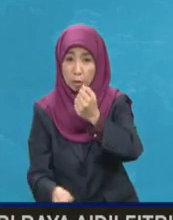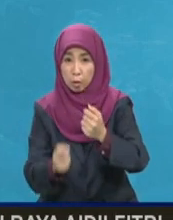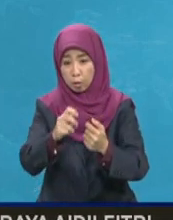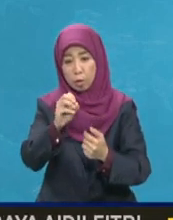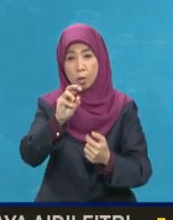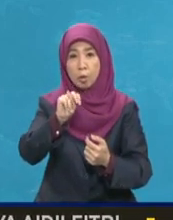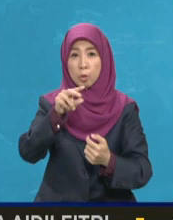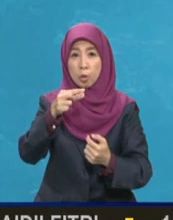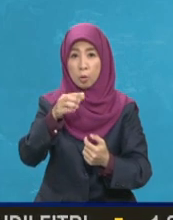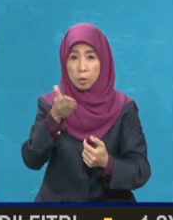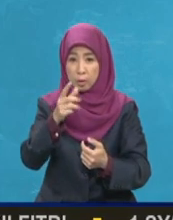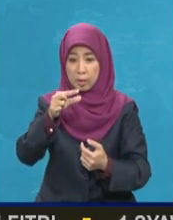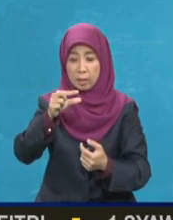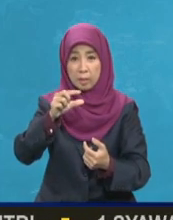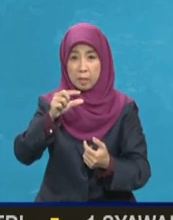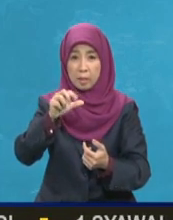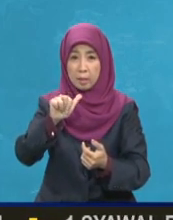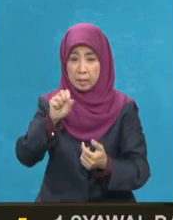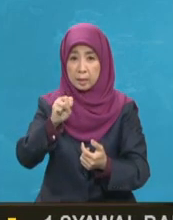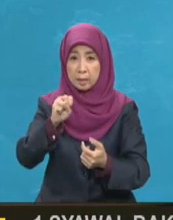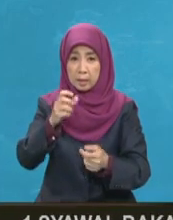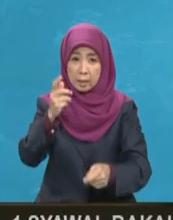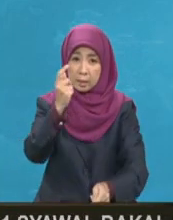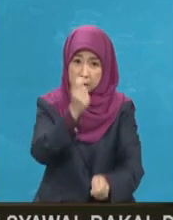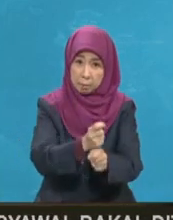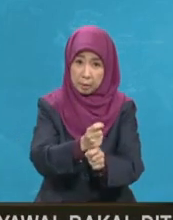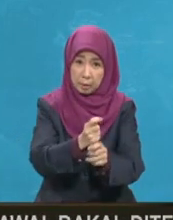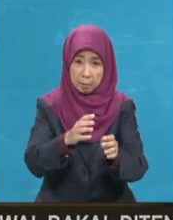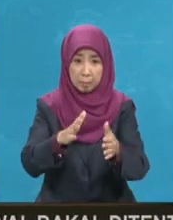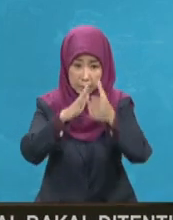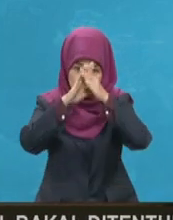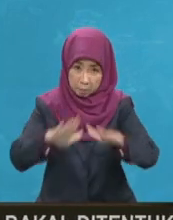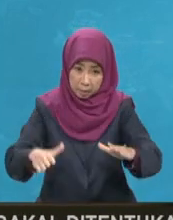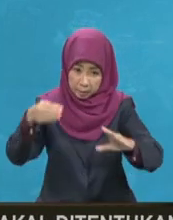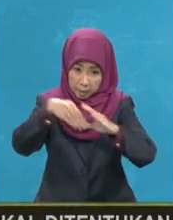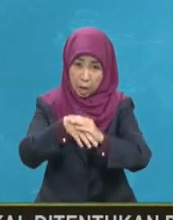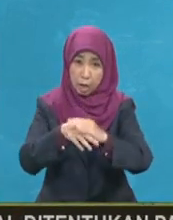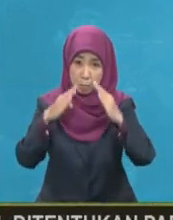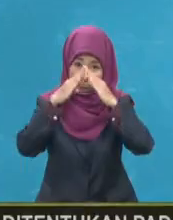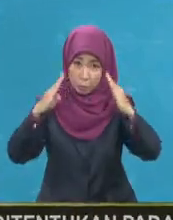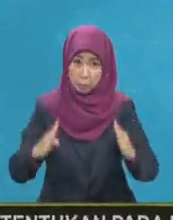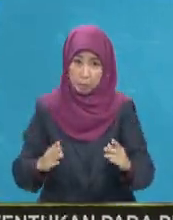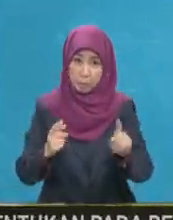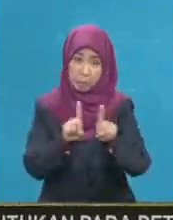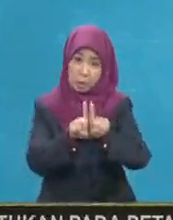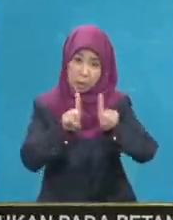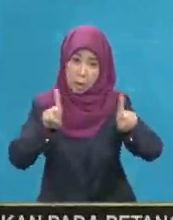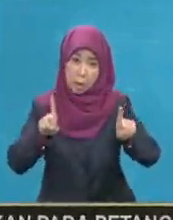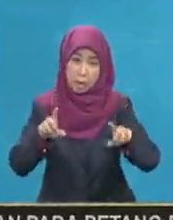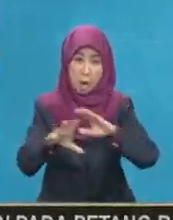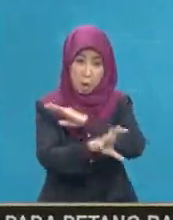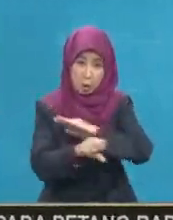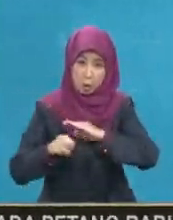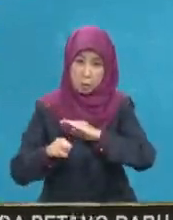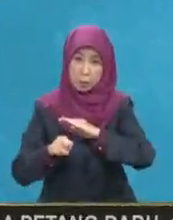simpan tonggos di tempat yang selamat di dalam rumah bagi mengelakkan sebarang kecurian